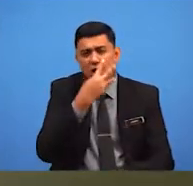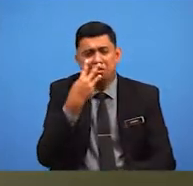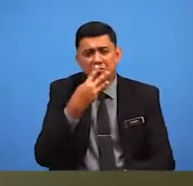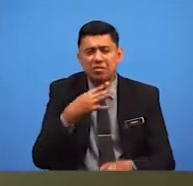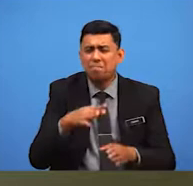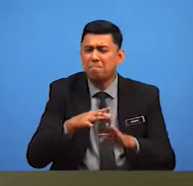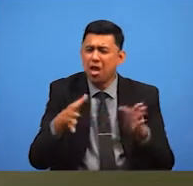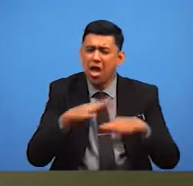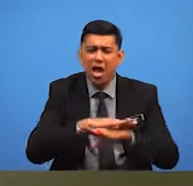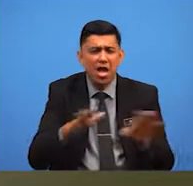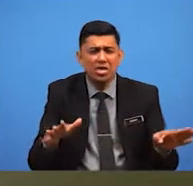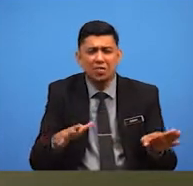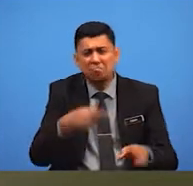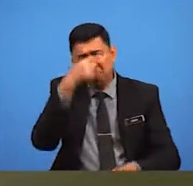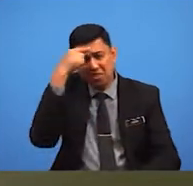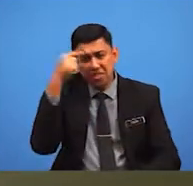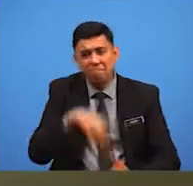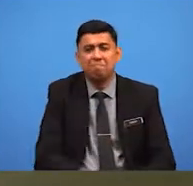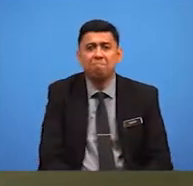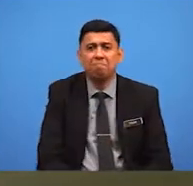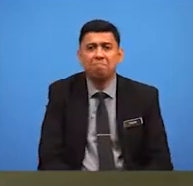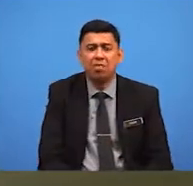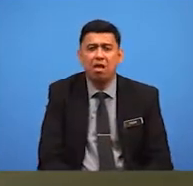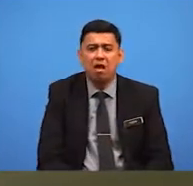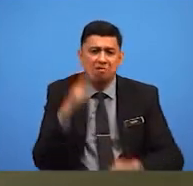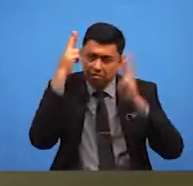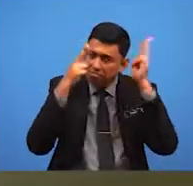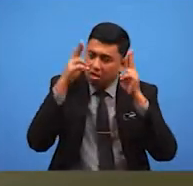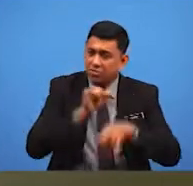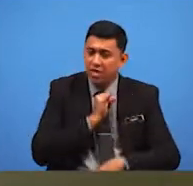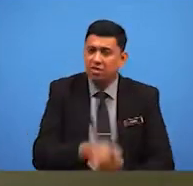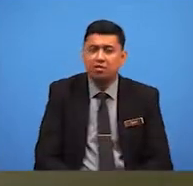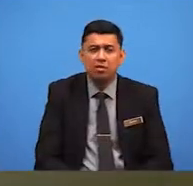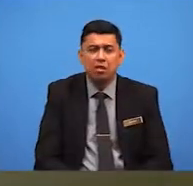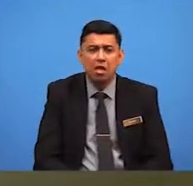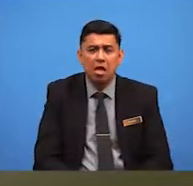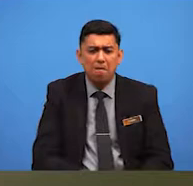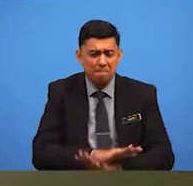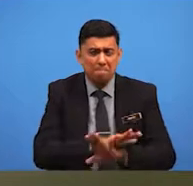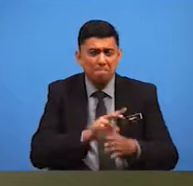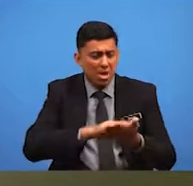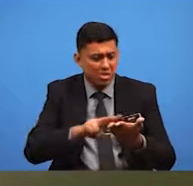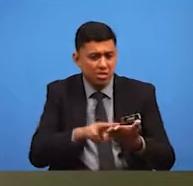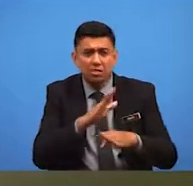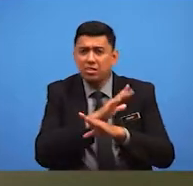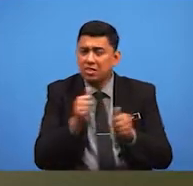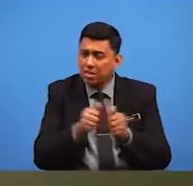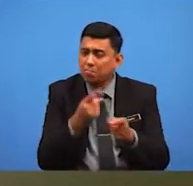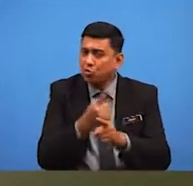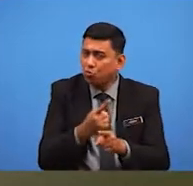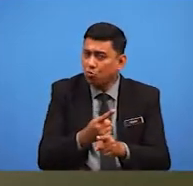gelap. Saya sungguh risau. Fiza, awak tidak baca dengan teliti ke sebelum menggunakan produk